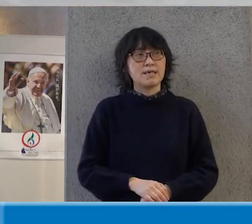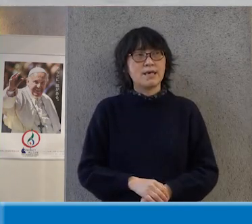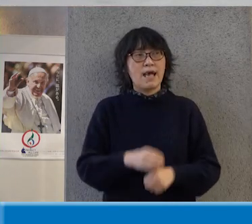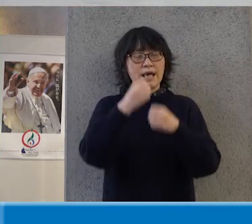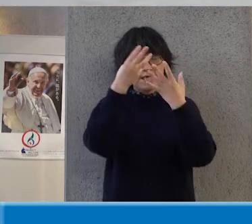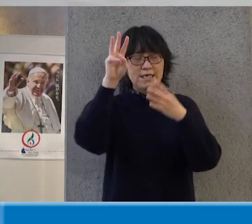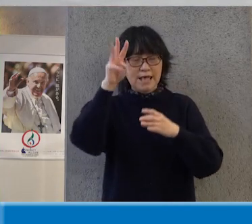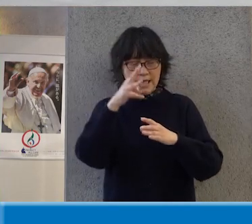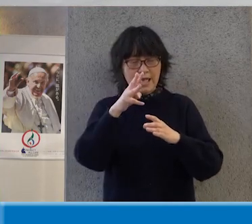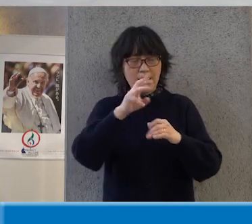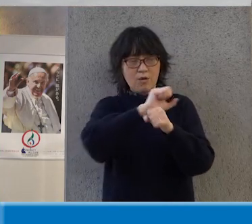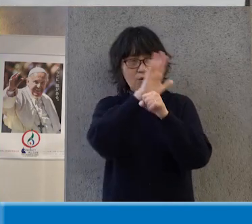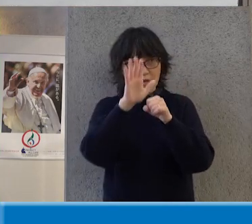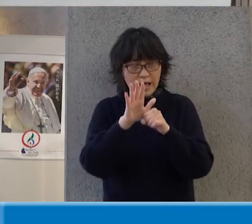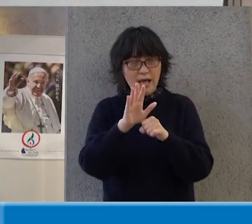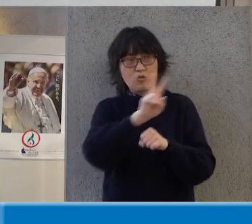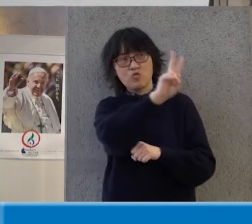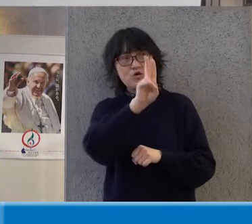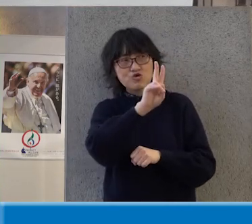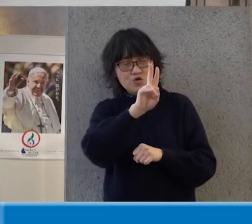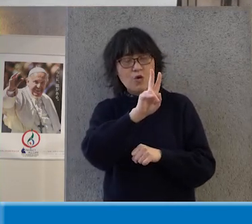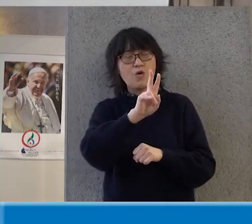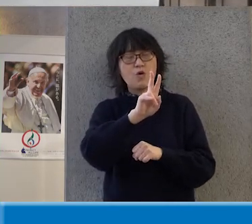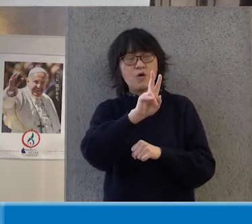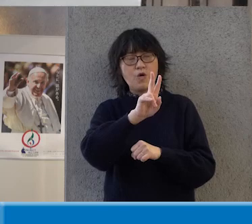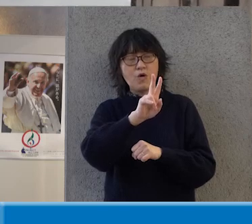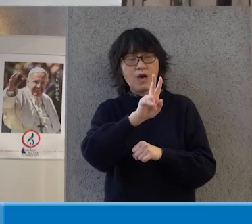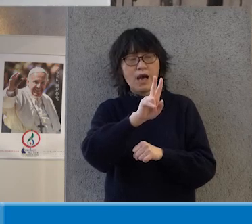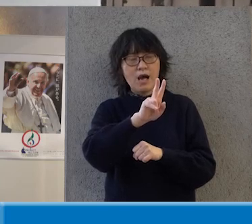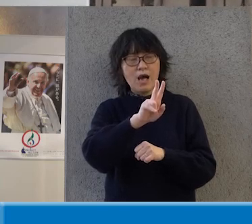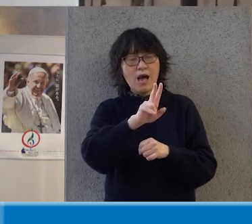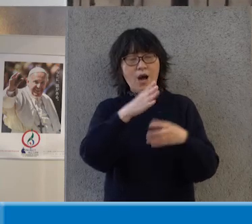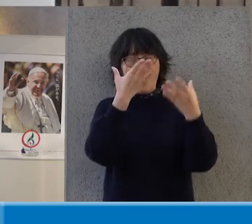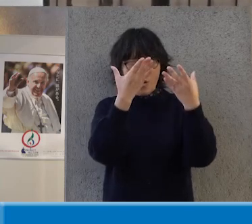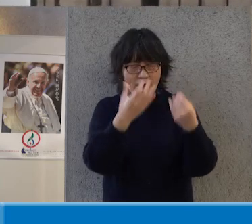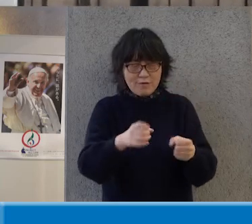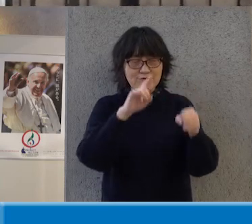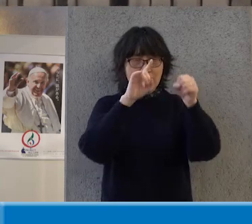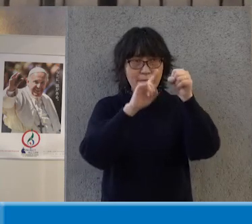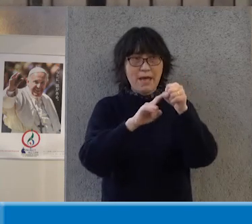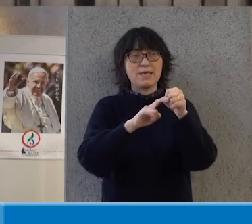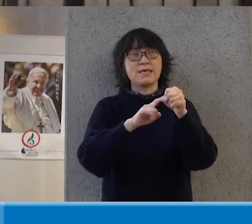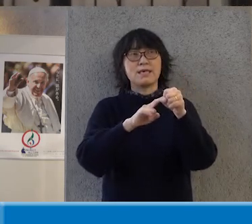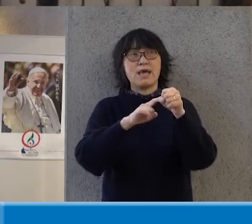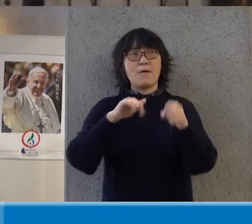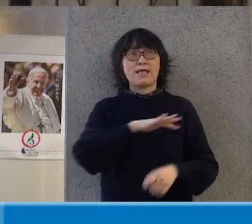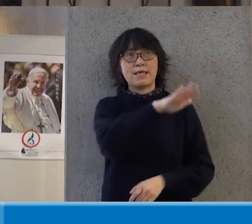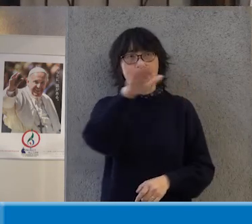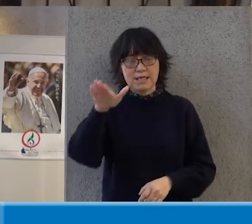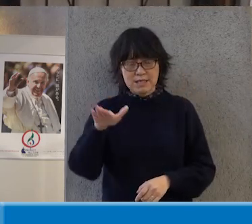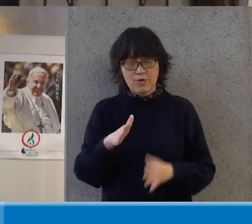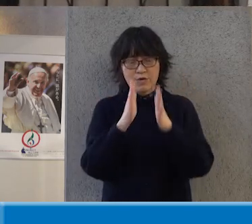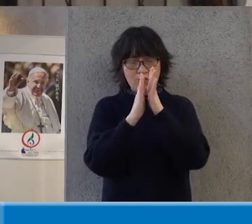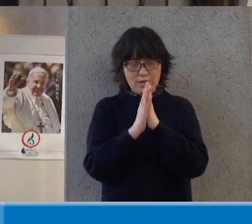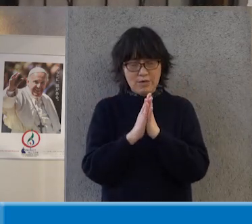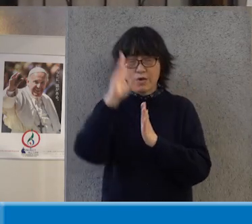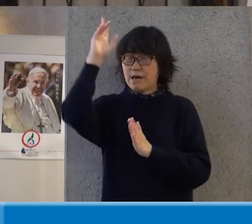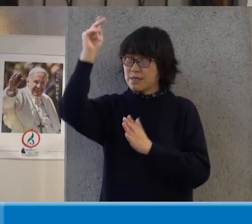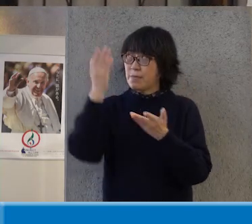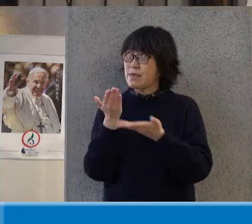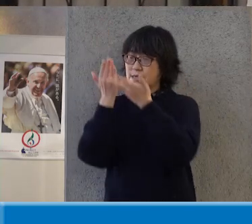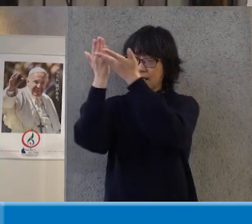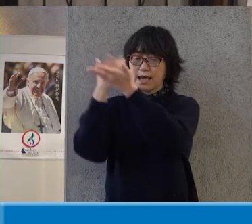ウイルスの収束のために、私たちの祈りを神様に捧げたいと思います。